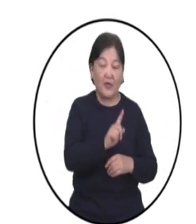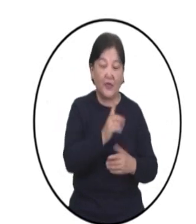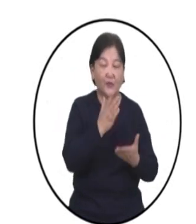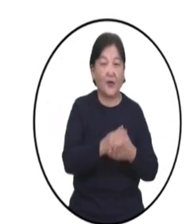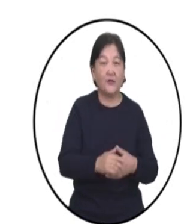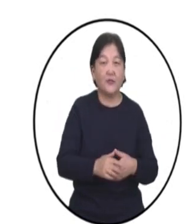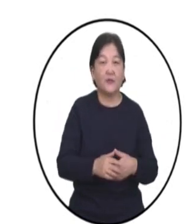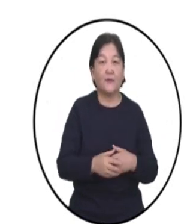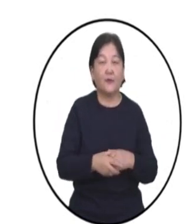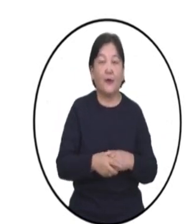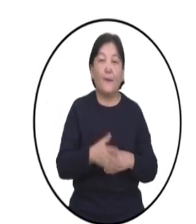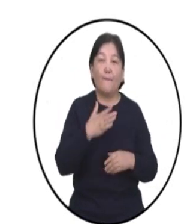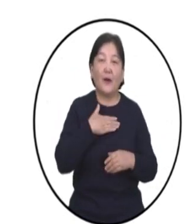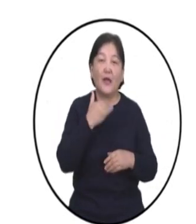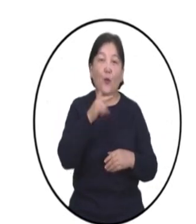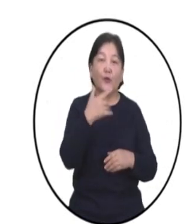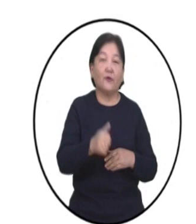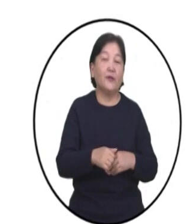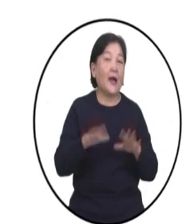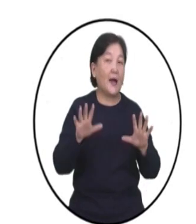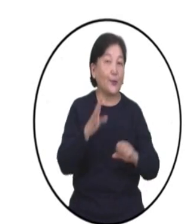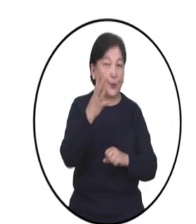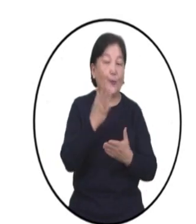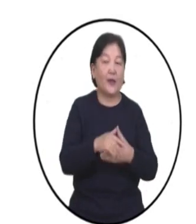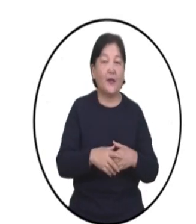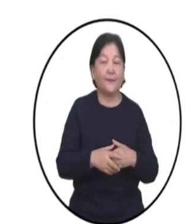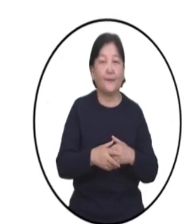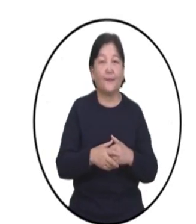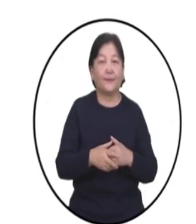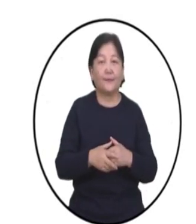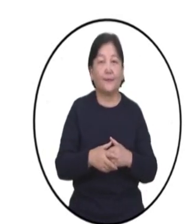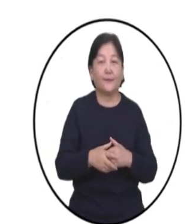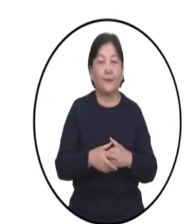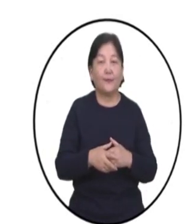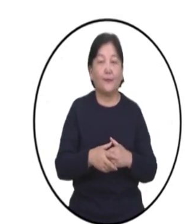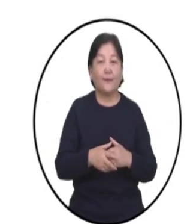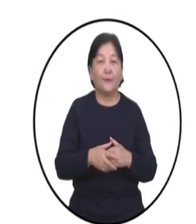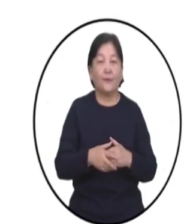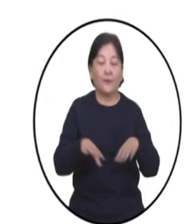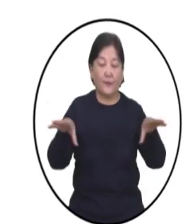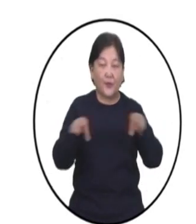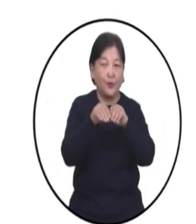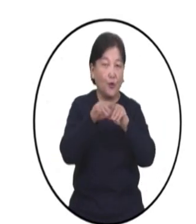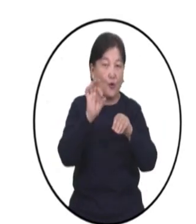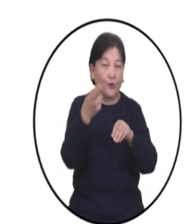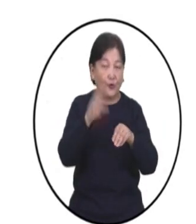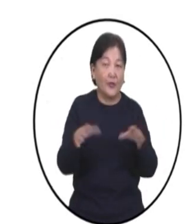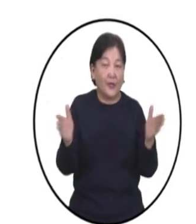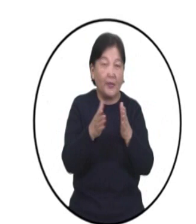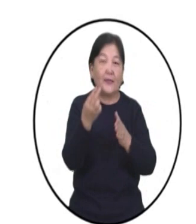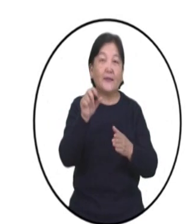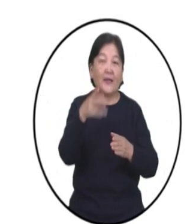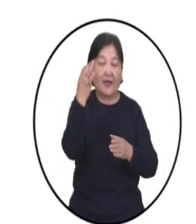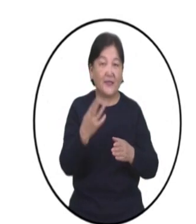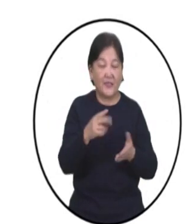гээд манай утга бол 14 гэж гарах нэ. За, мөн нийт өгөгдлийнхөө бас далаацыг олж болно.